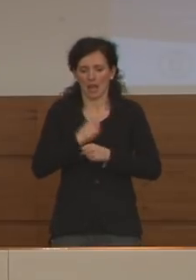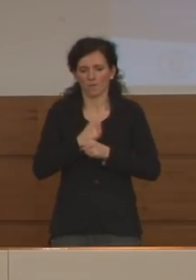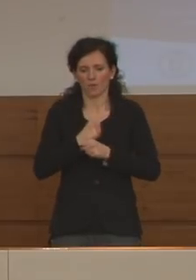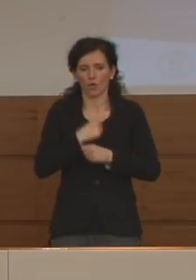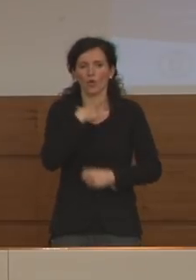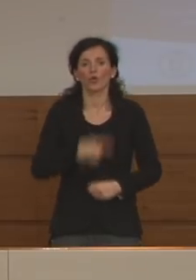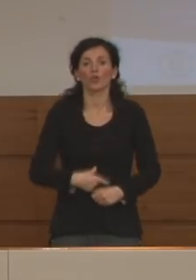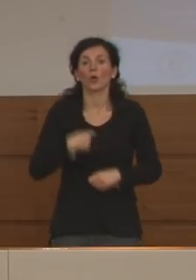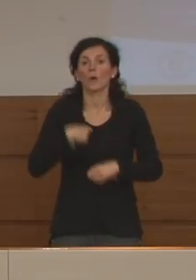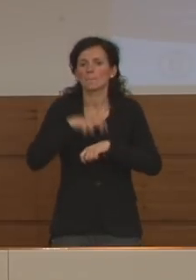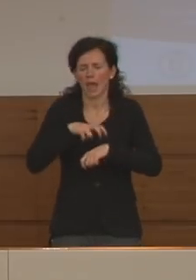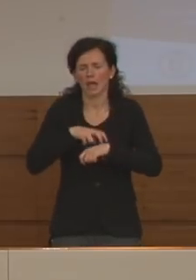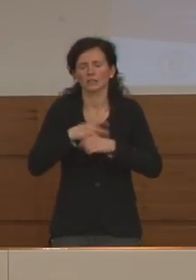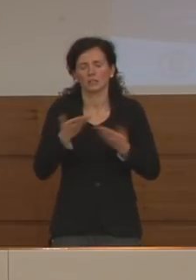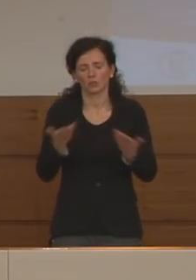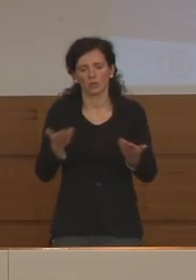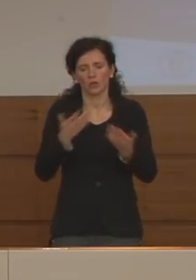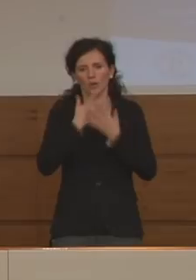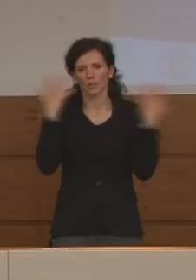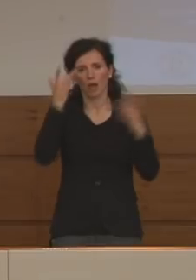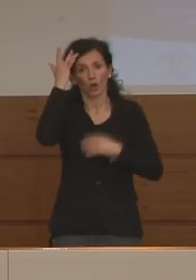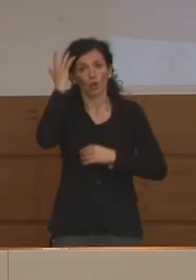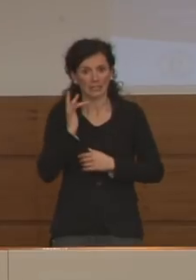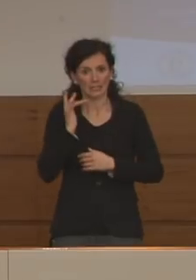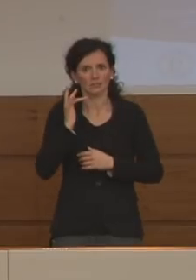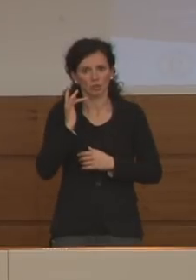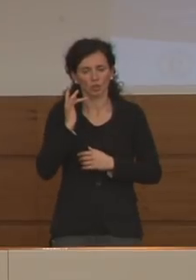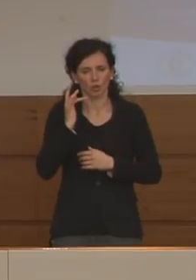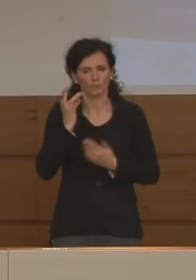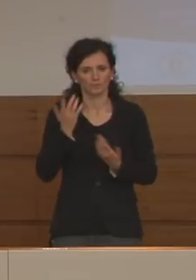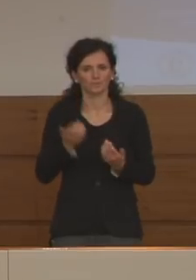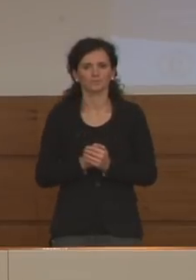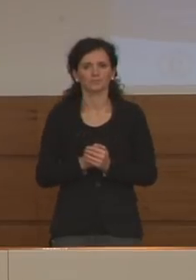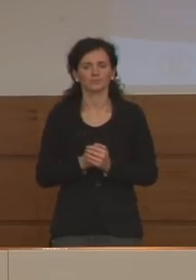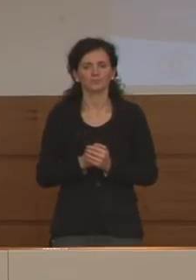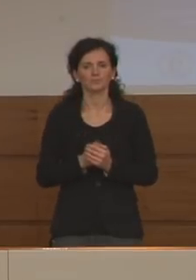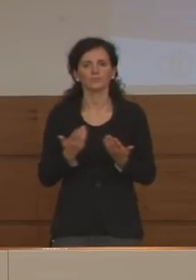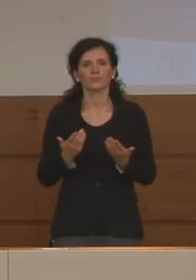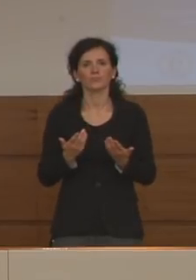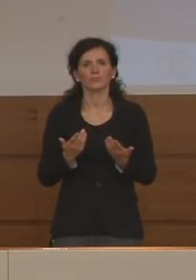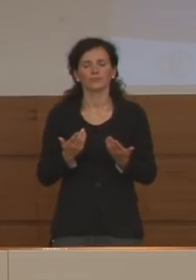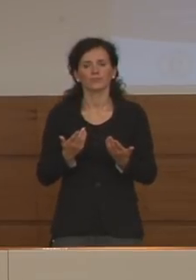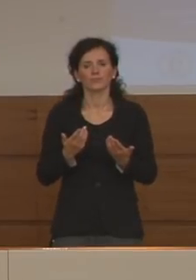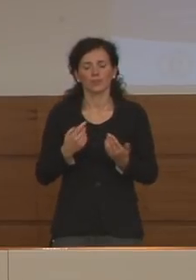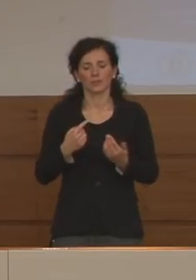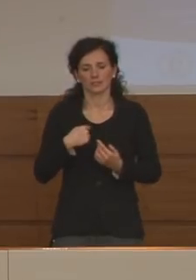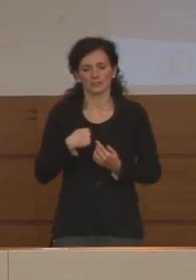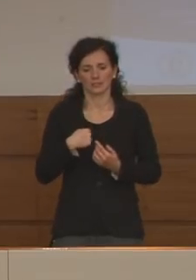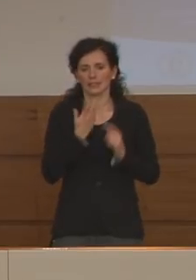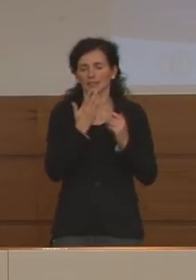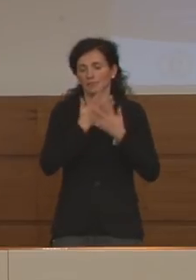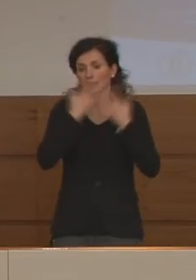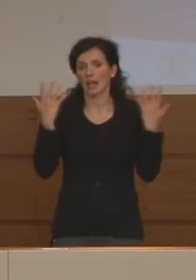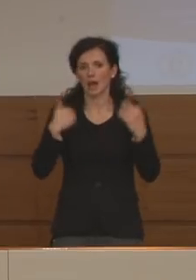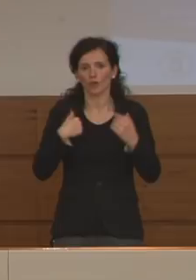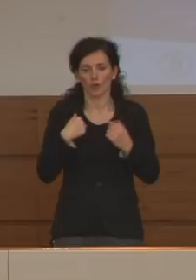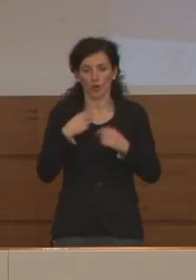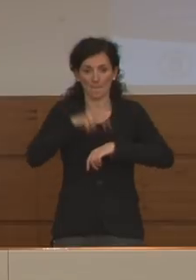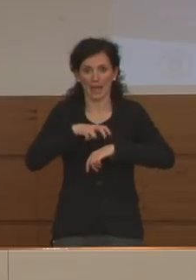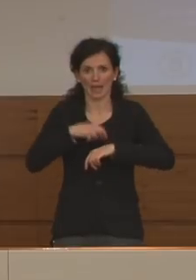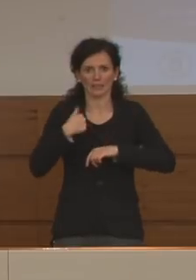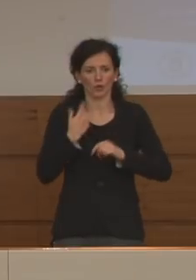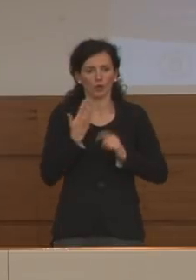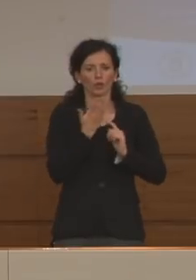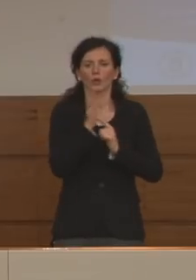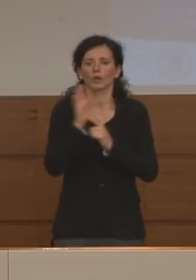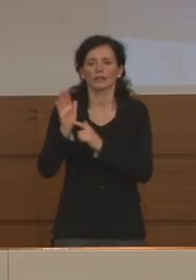calcolato ma è un rischio che implicito nella propria professione quindi rimane sempre che si è più esposti rispetto a chi fa un'altra